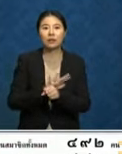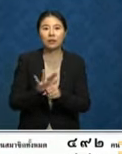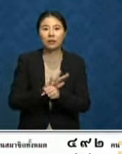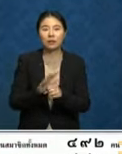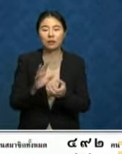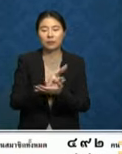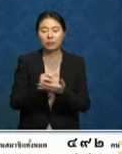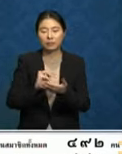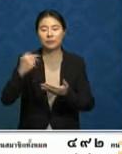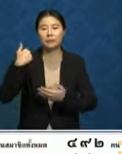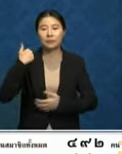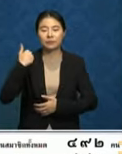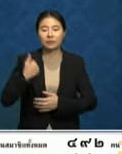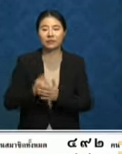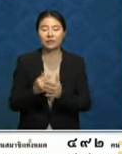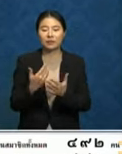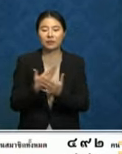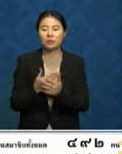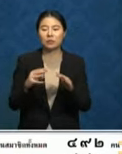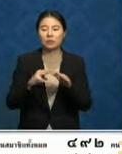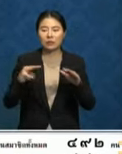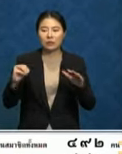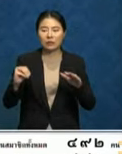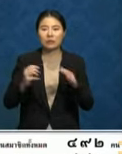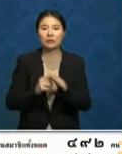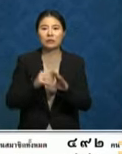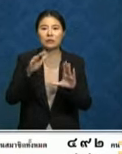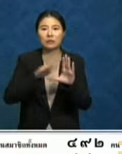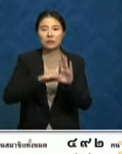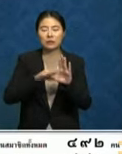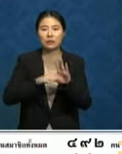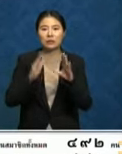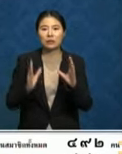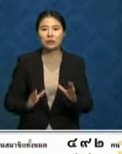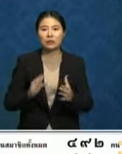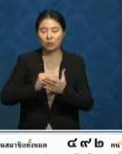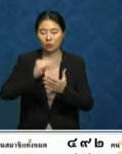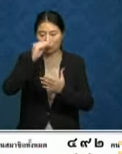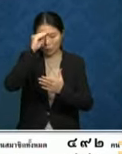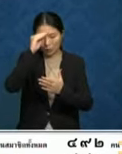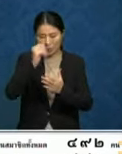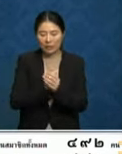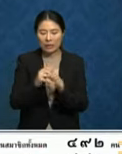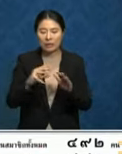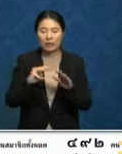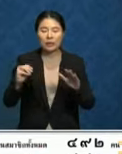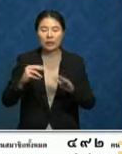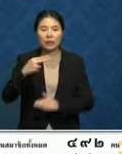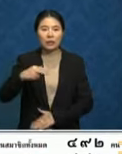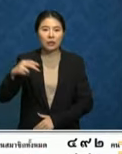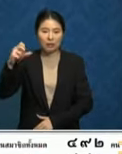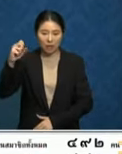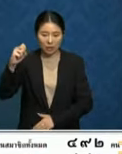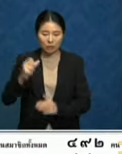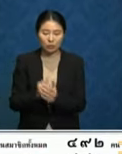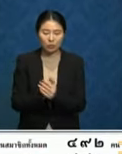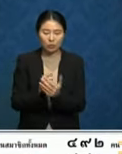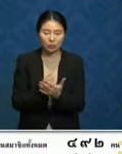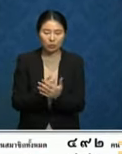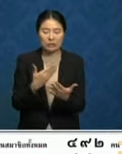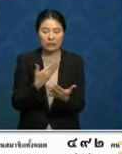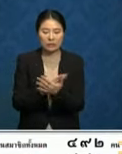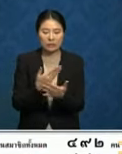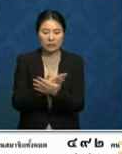มหาวิทยาลัยอาจลดมาตรฐานการรับสมัครนักศึกษาหรือเน้นเปิดหลักสูตรที่สร้างราย